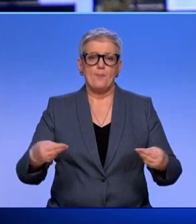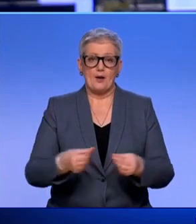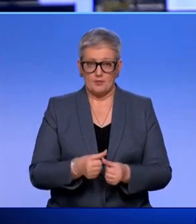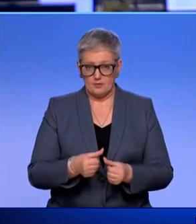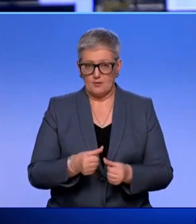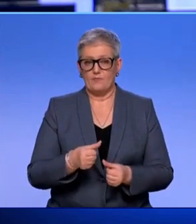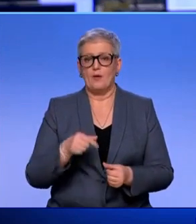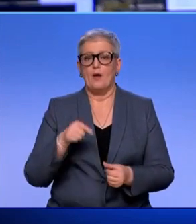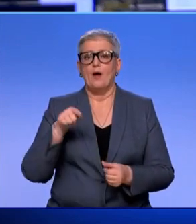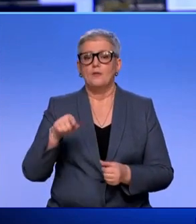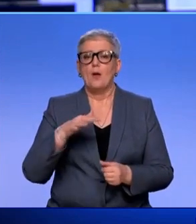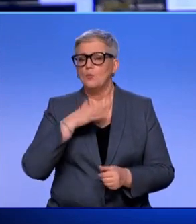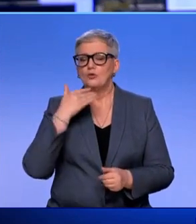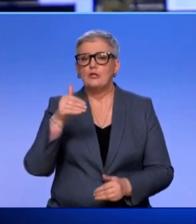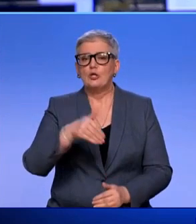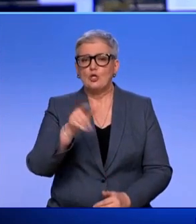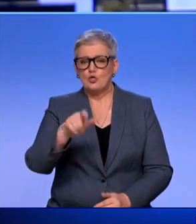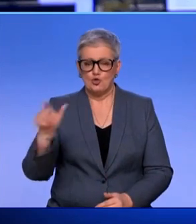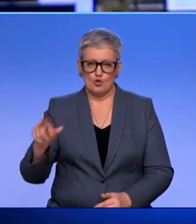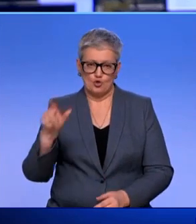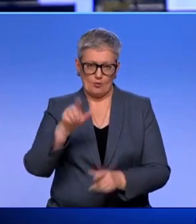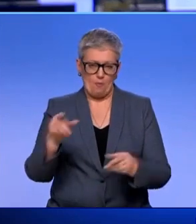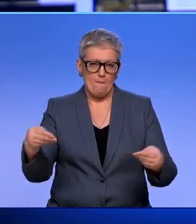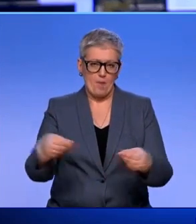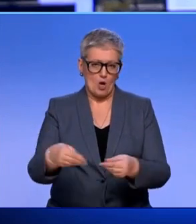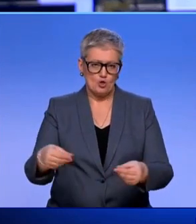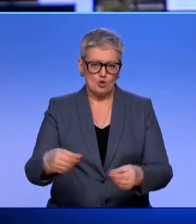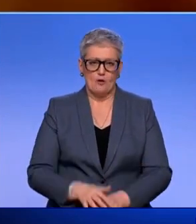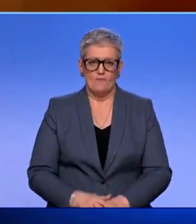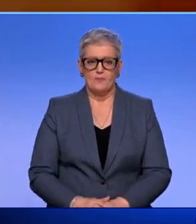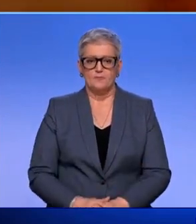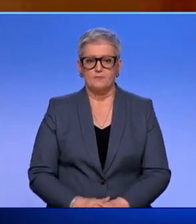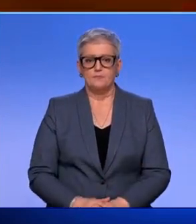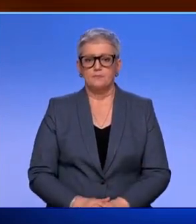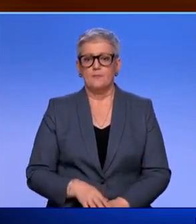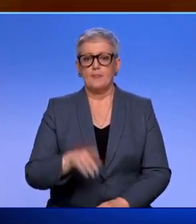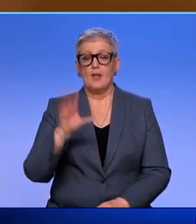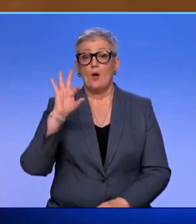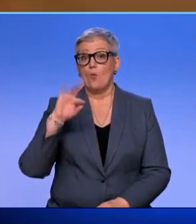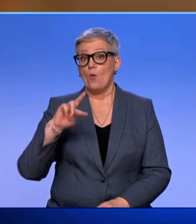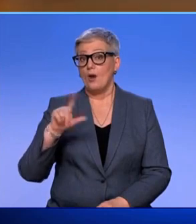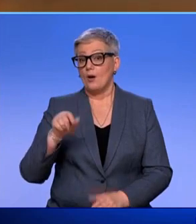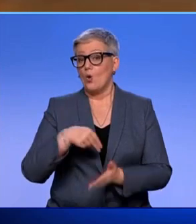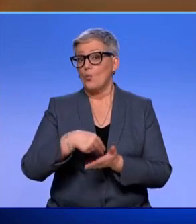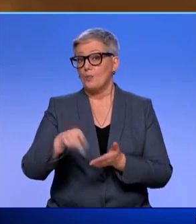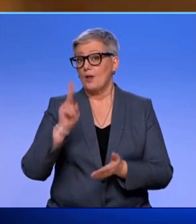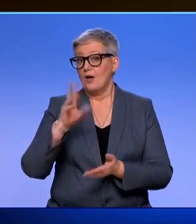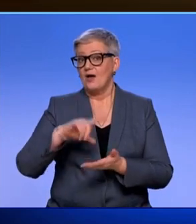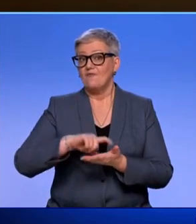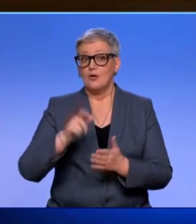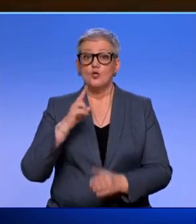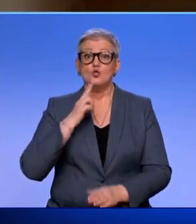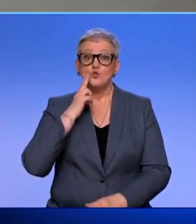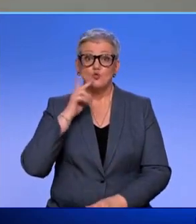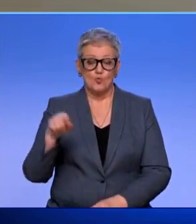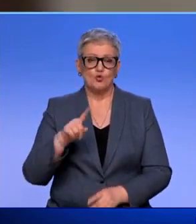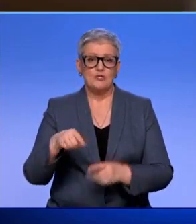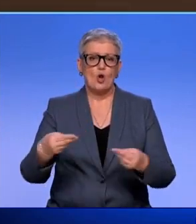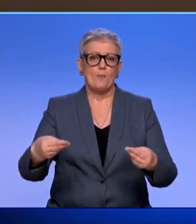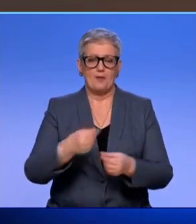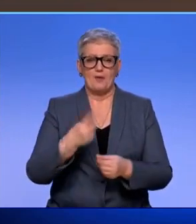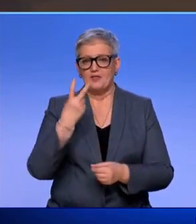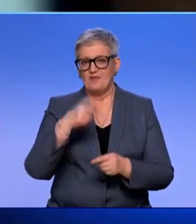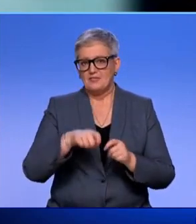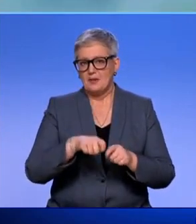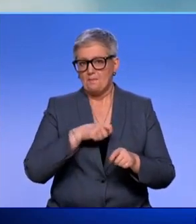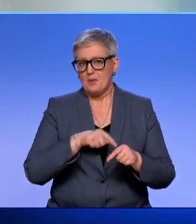новоселье тысяч пайщиков. С подробностями Илья Логинов. Ольга купила квартиру в Сочи через кооператив. 200 метров от моря,